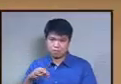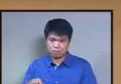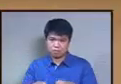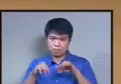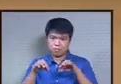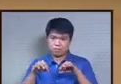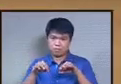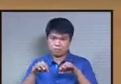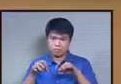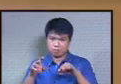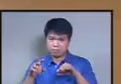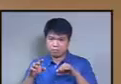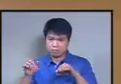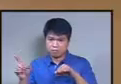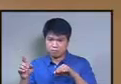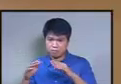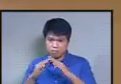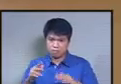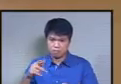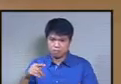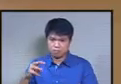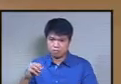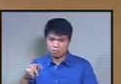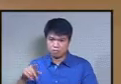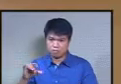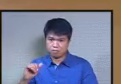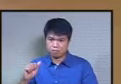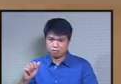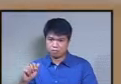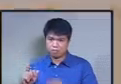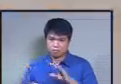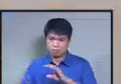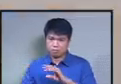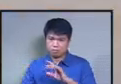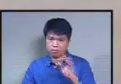ilang mga bahay sa Barangay Gato sa Pamplona, Cagayan, na sa ilang araw nang